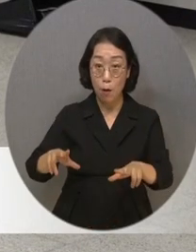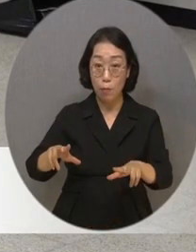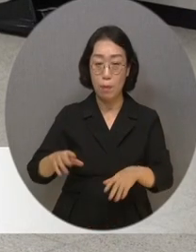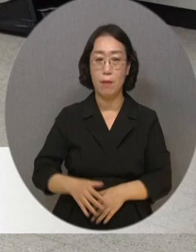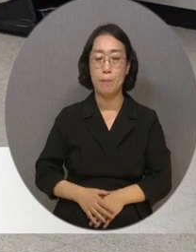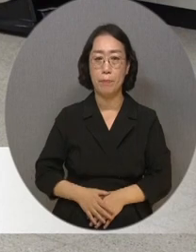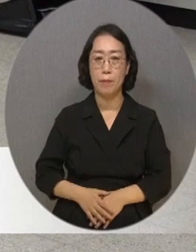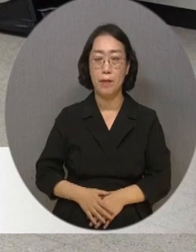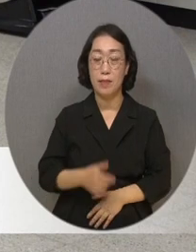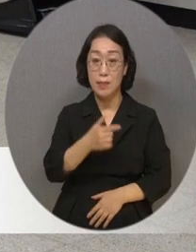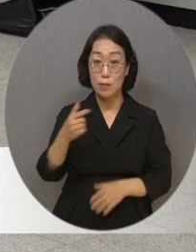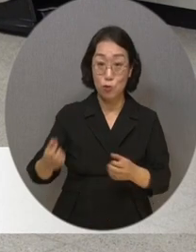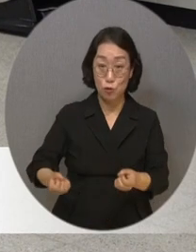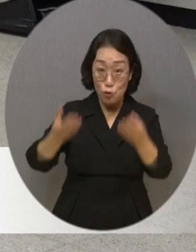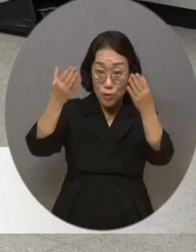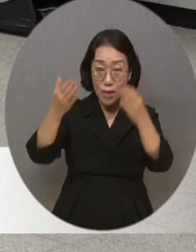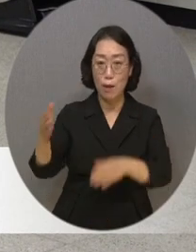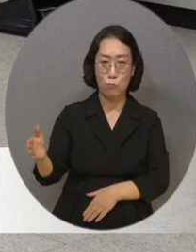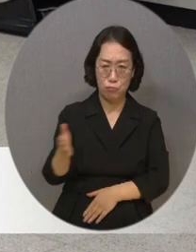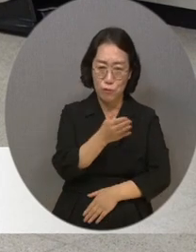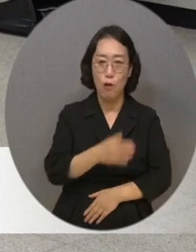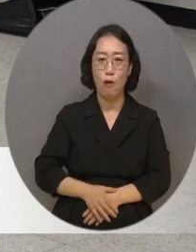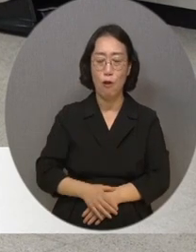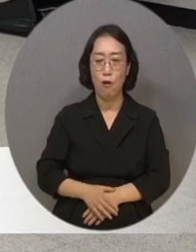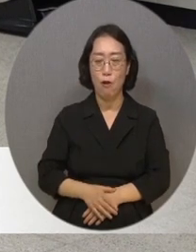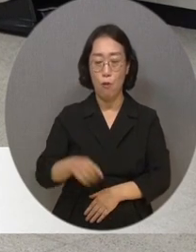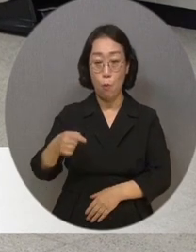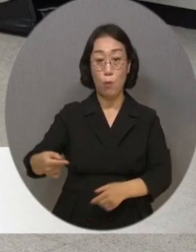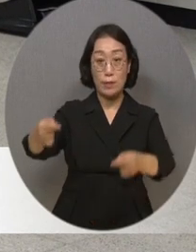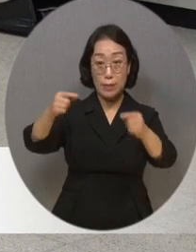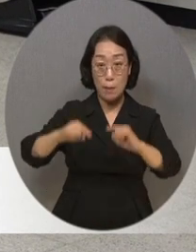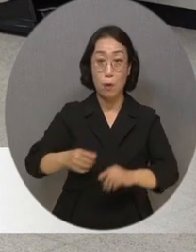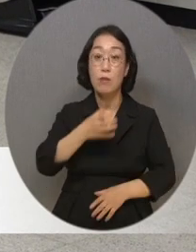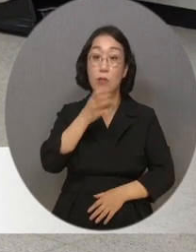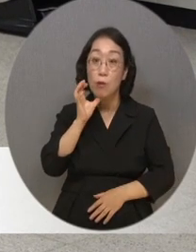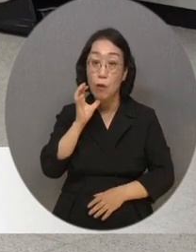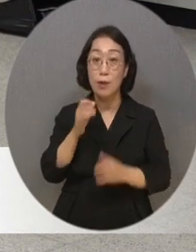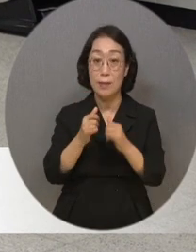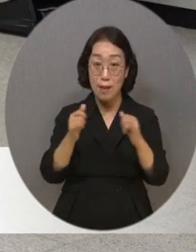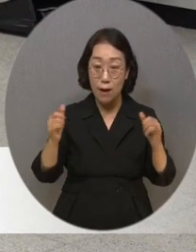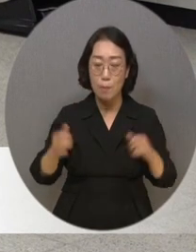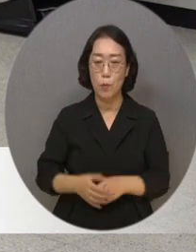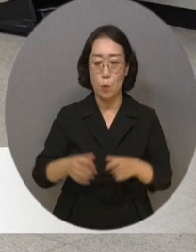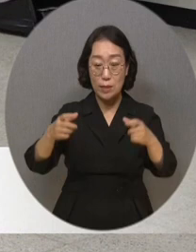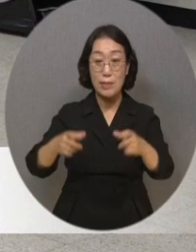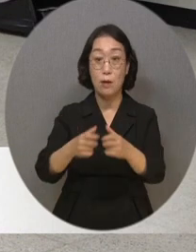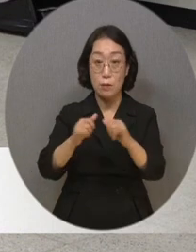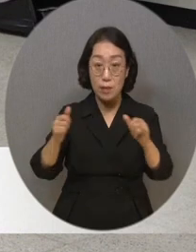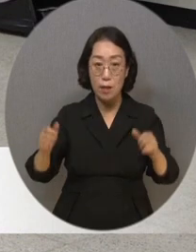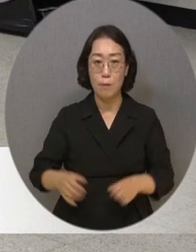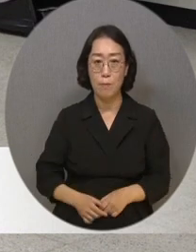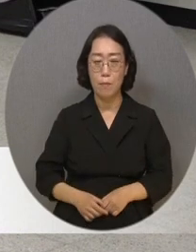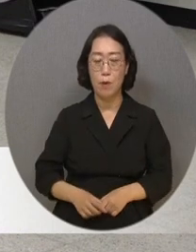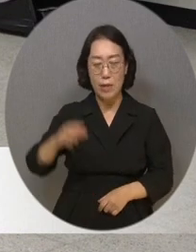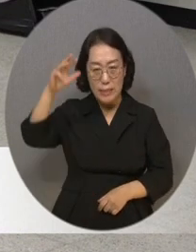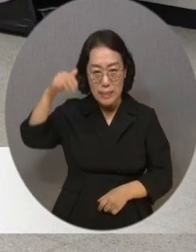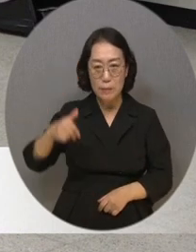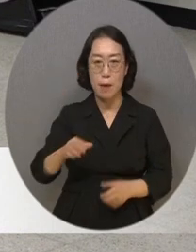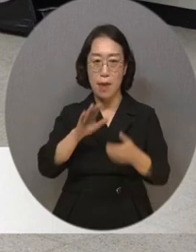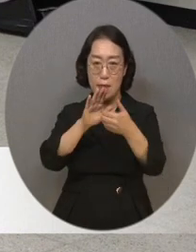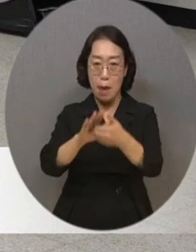녹양 한가위 반딧불 축제를 통해서 이곳에 오신 어르신들을 포함한 지역 주민들에게 치매 예방